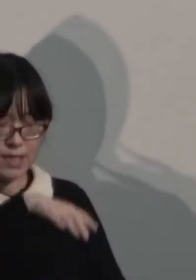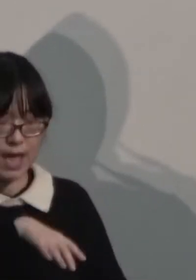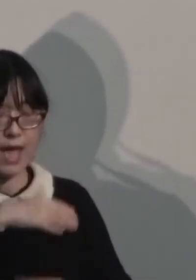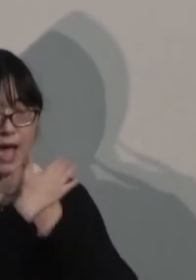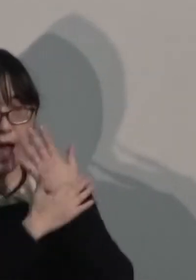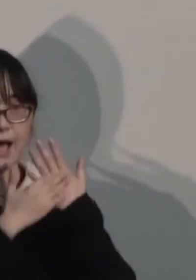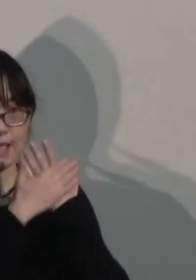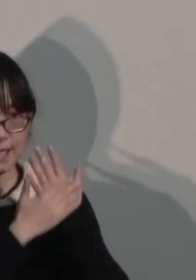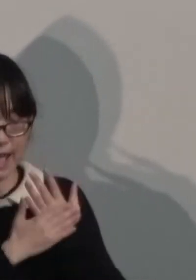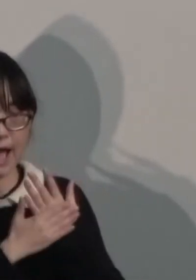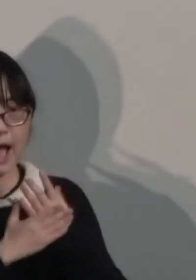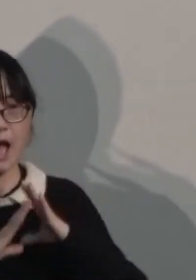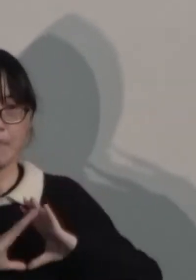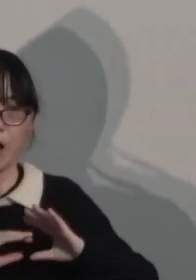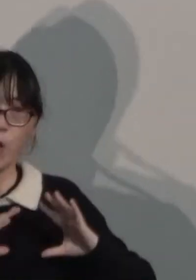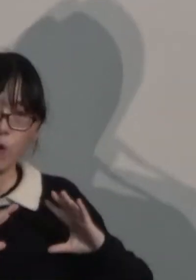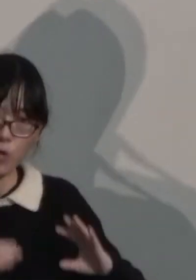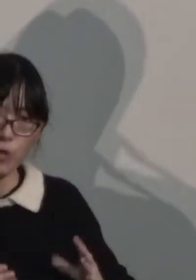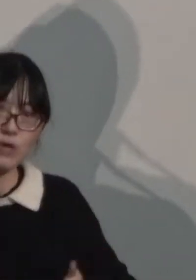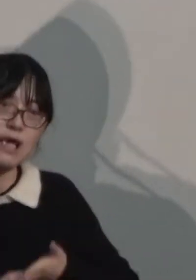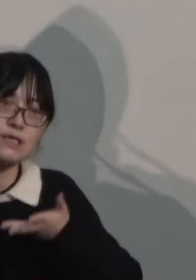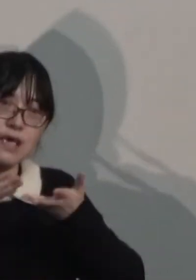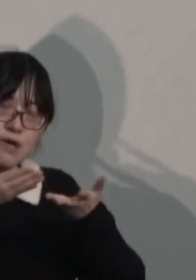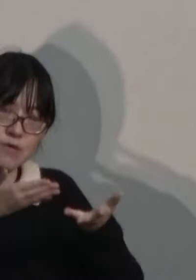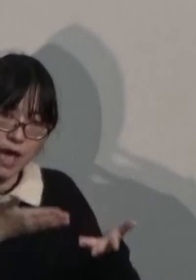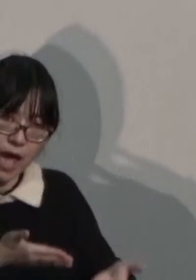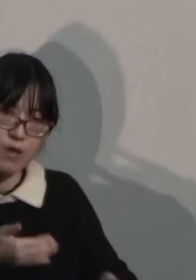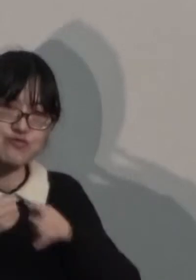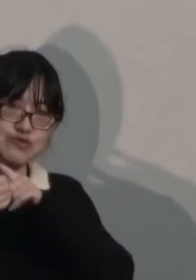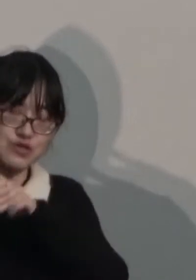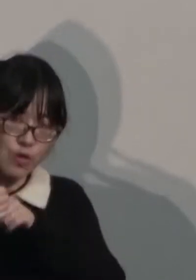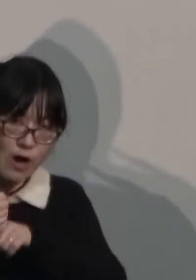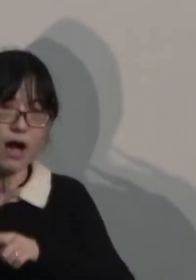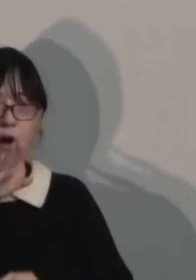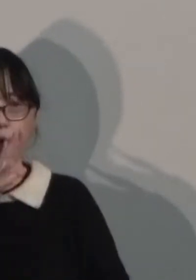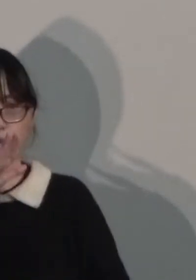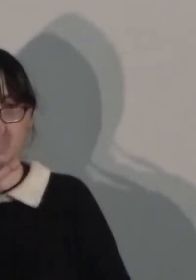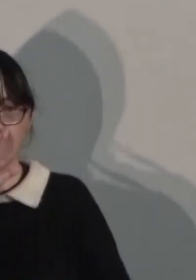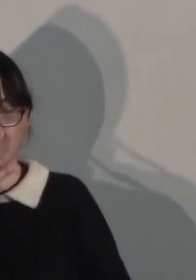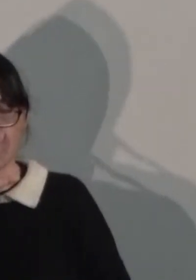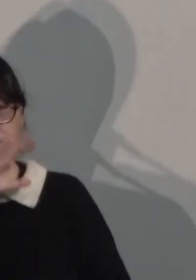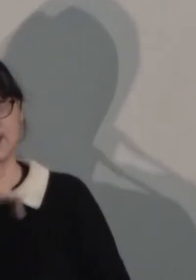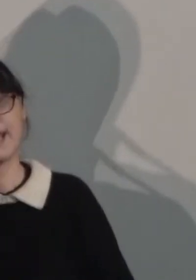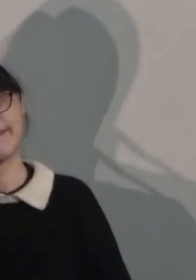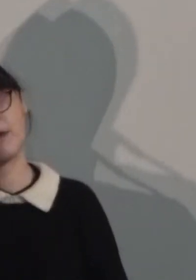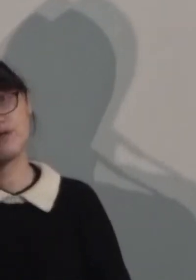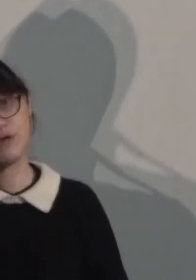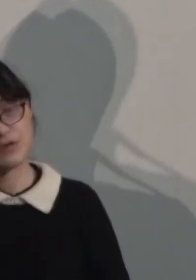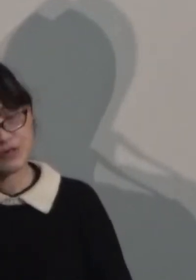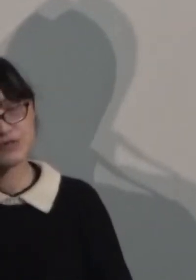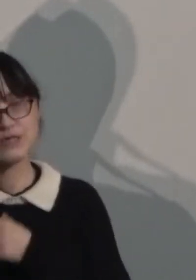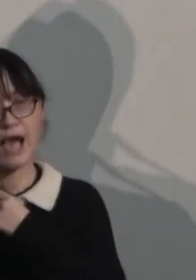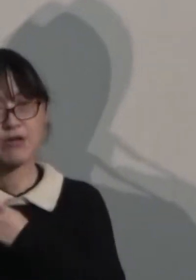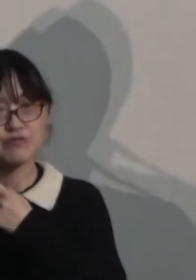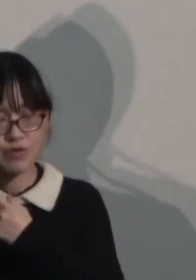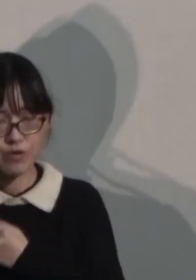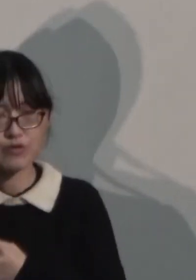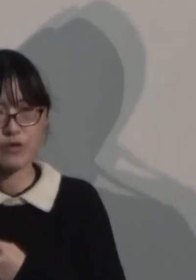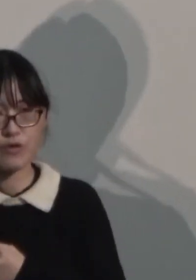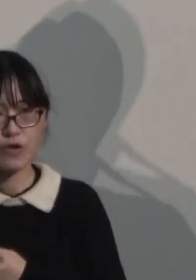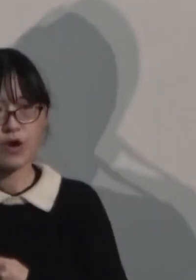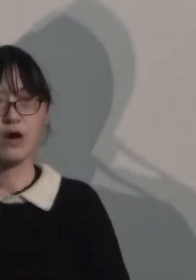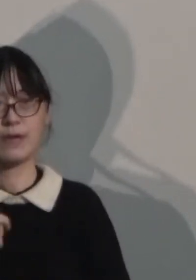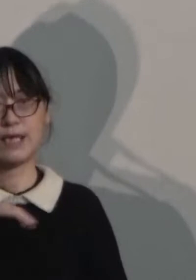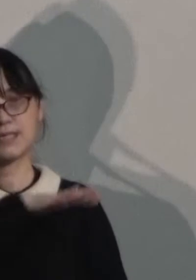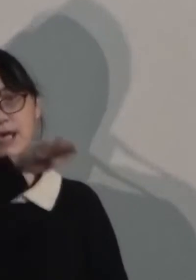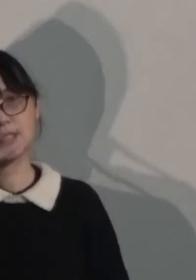を差し出してくれる人こそ本当のサンタクロースであることを私たちに分からせ